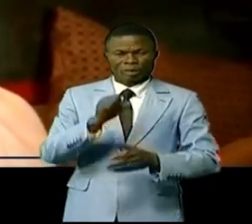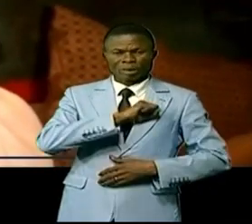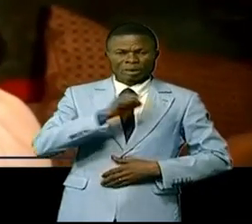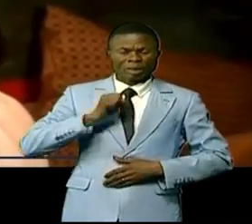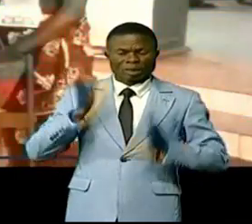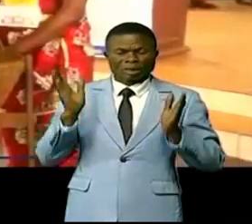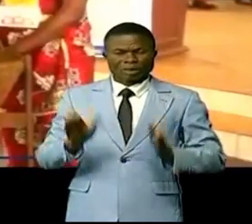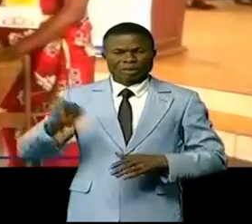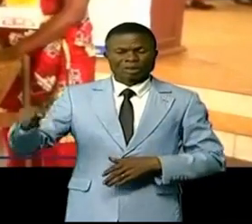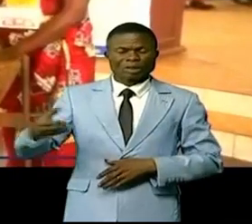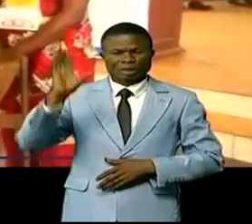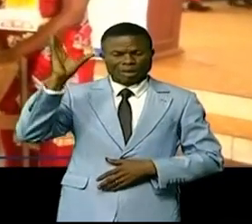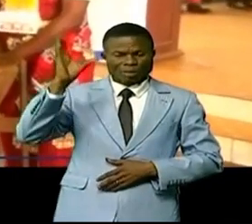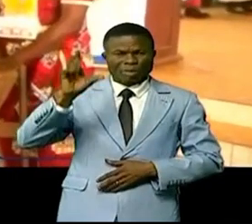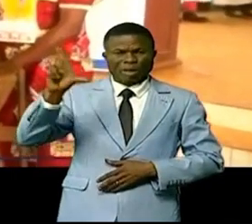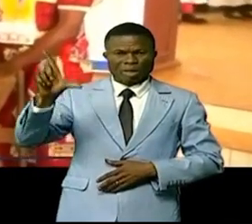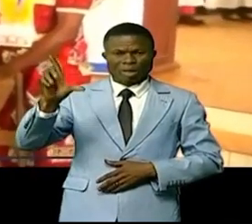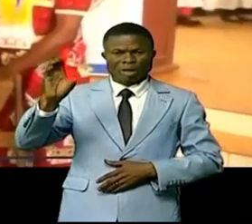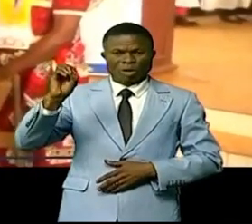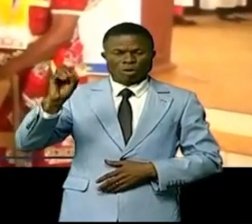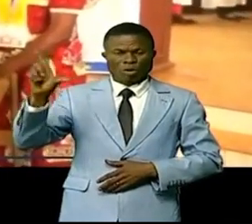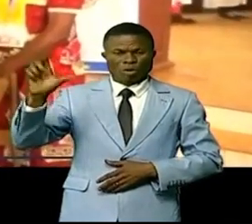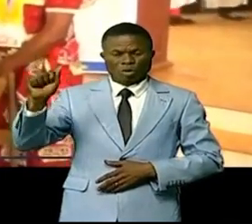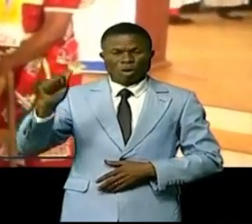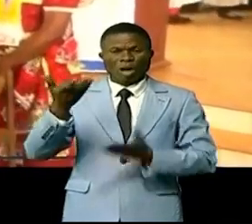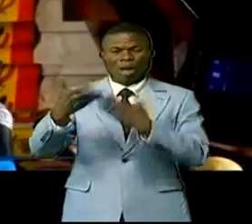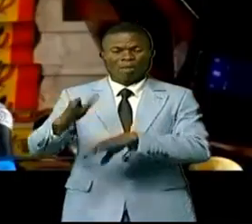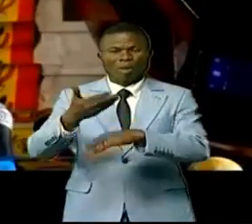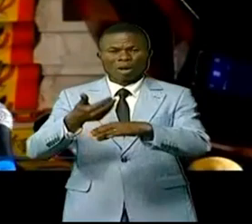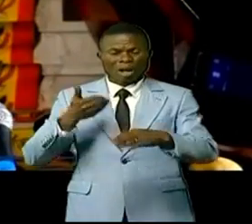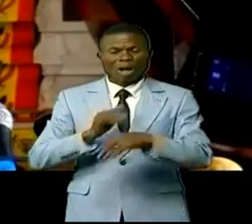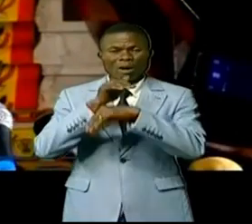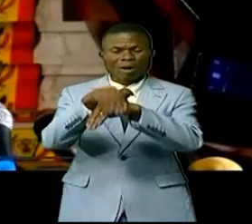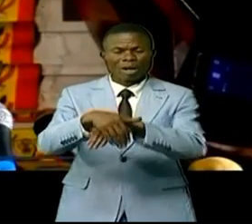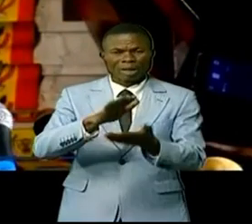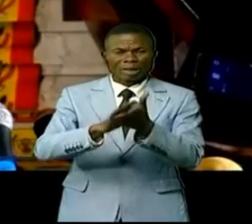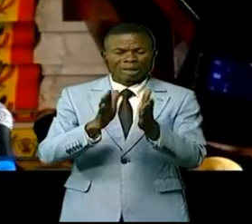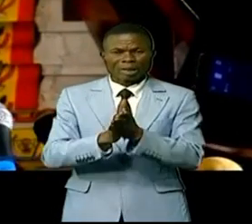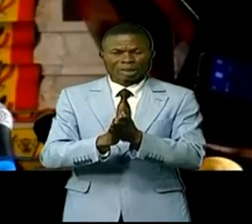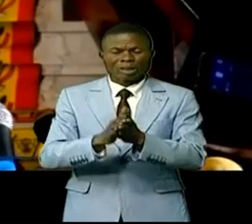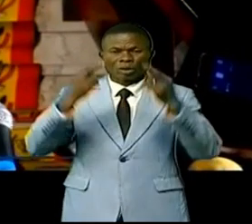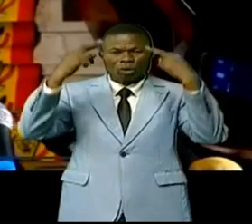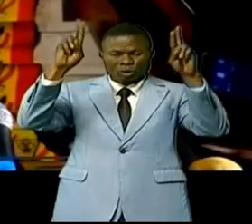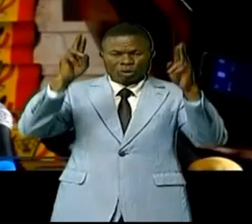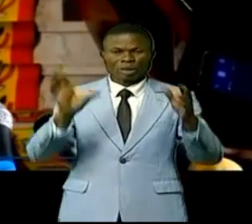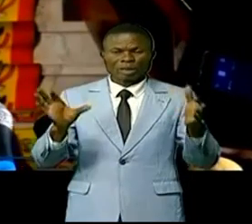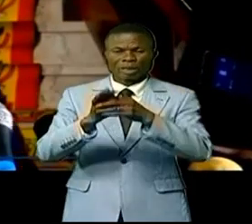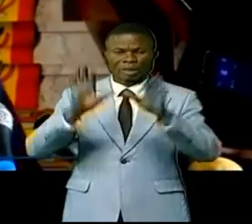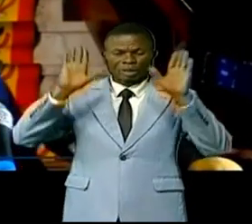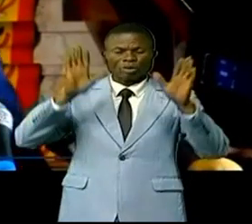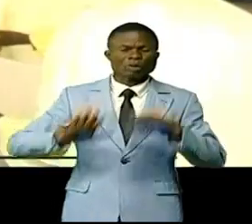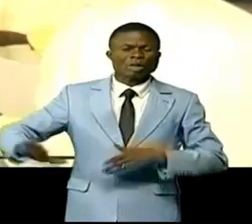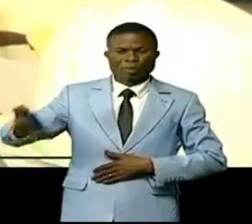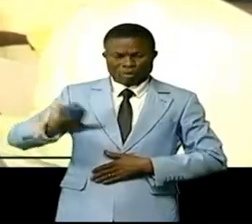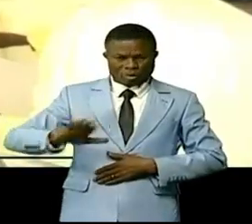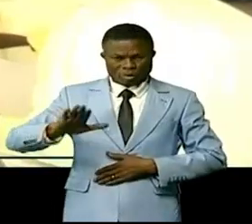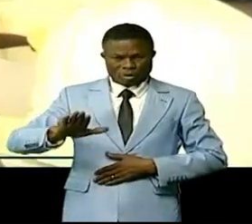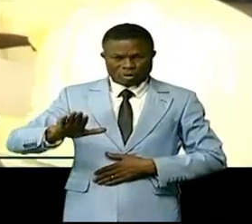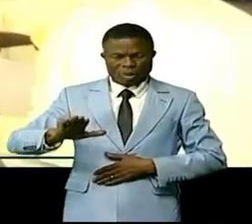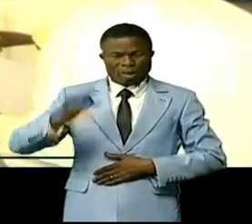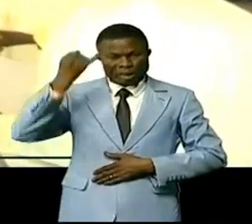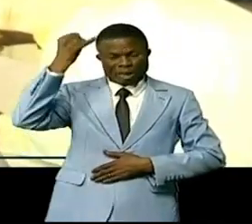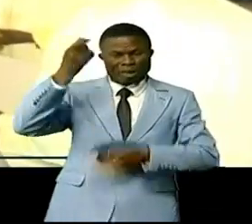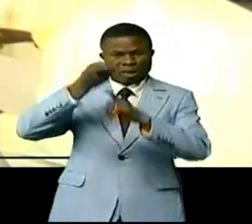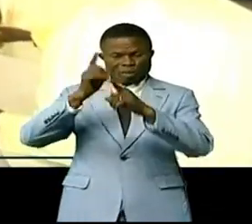Dr Jean-Pierre Lola Kisanga est décédé quelques jours après son engagement pour la réussite de l'Union sacrée de la nation, initiée par